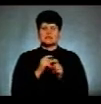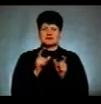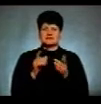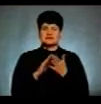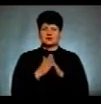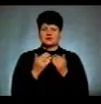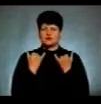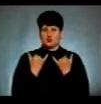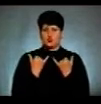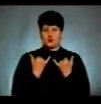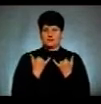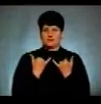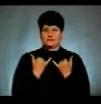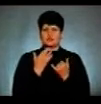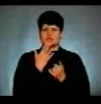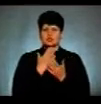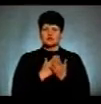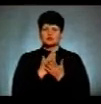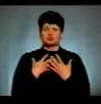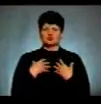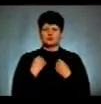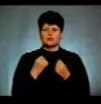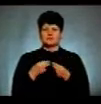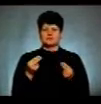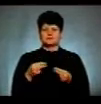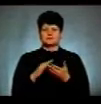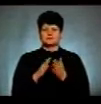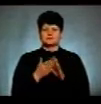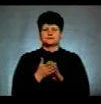Станом на сьогодні з Національною службою здоров'я укладено